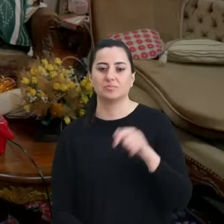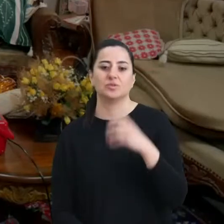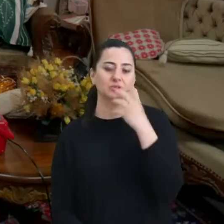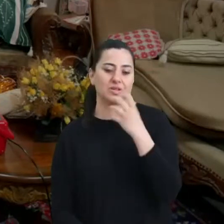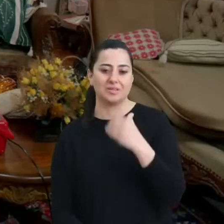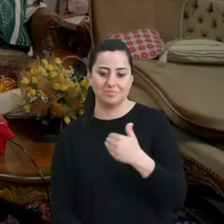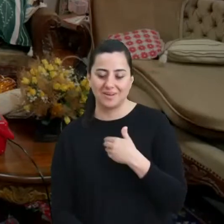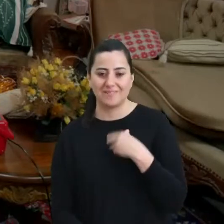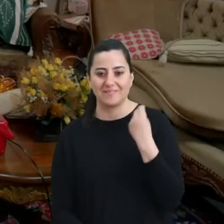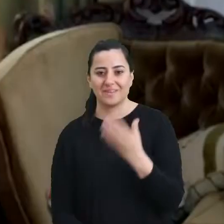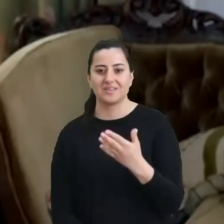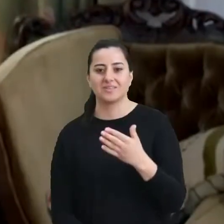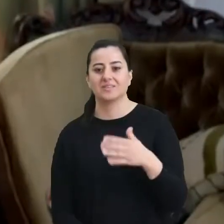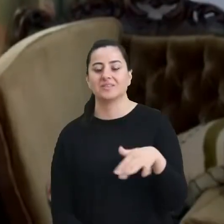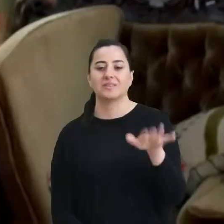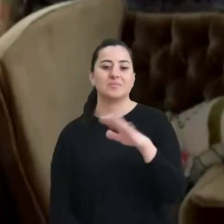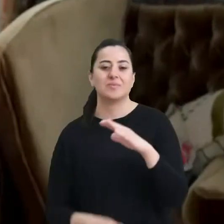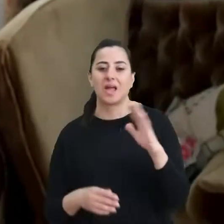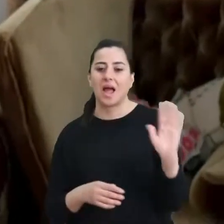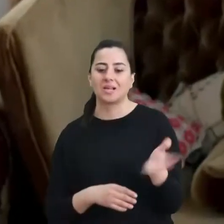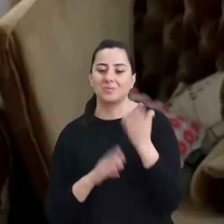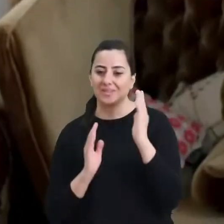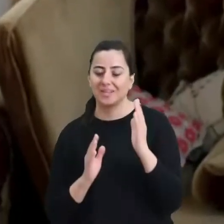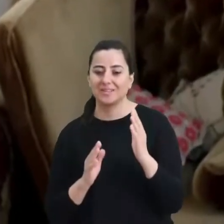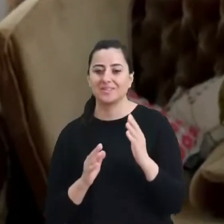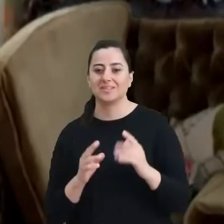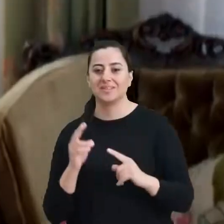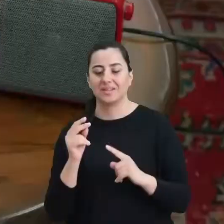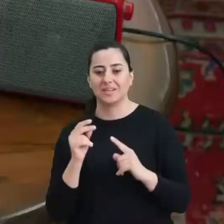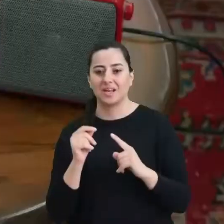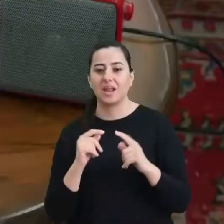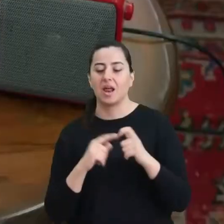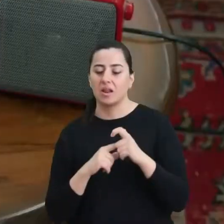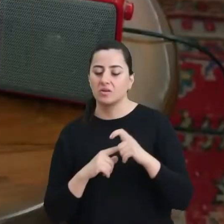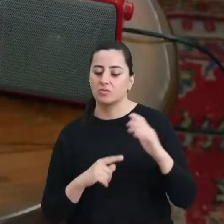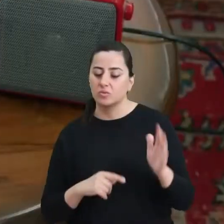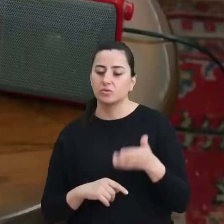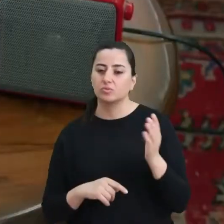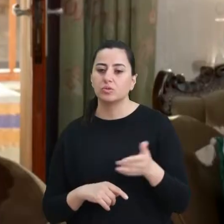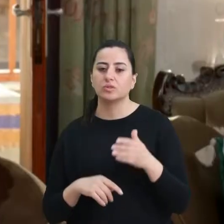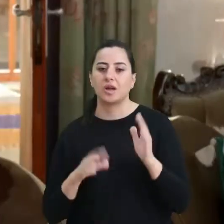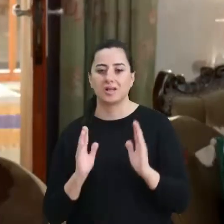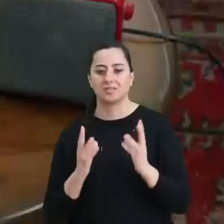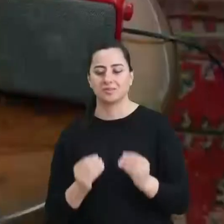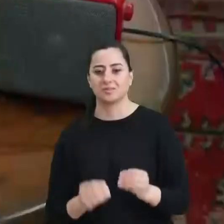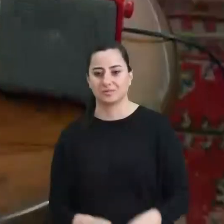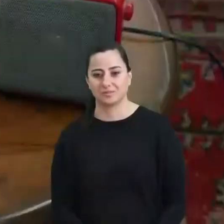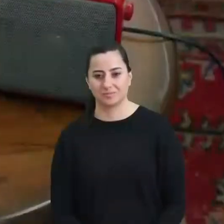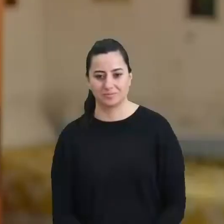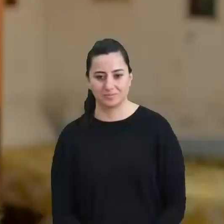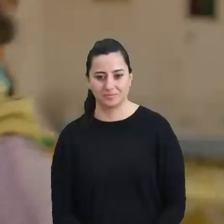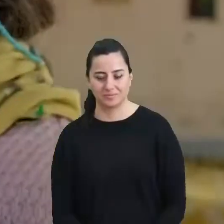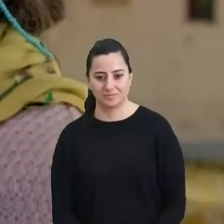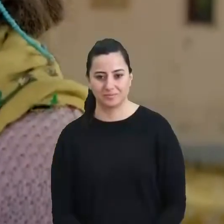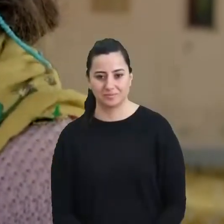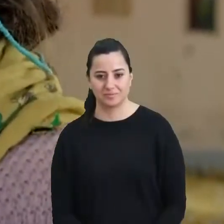da benden olsun. Tüm bırakıp gidenlere gelsin. İlhan İrem. Boş ver, ağa deştisi. Başka bulursun.